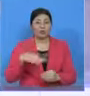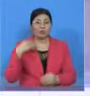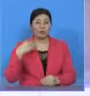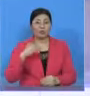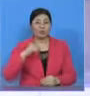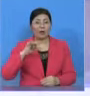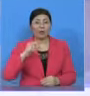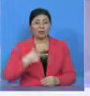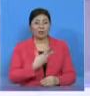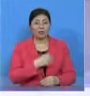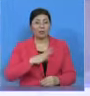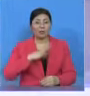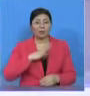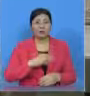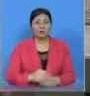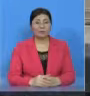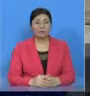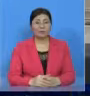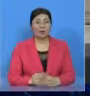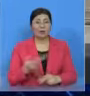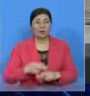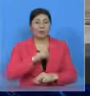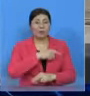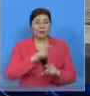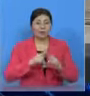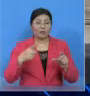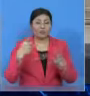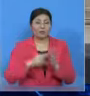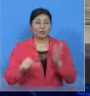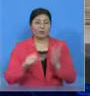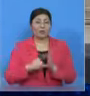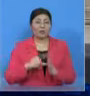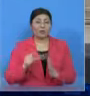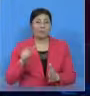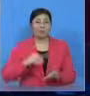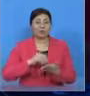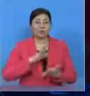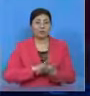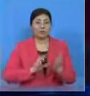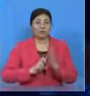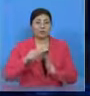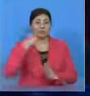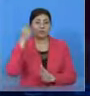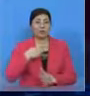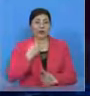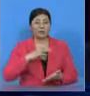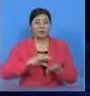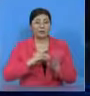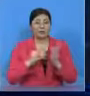Pfizer екпесімен иммундалды. Бұл емханаға 76 мың тұрғын тіркелген жыл басынан бері екпенің алғашқы